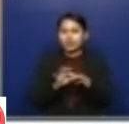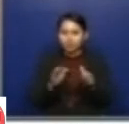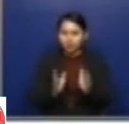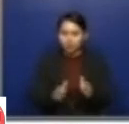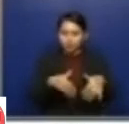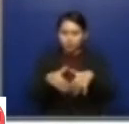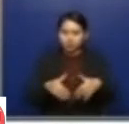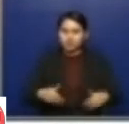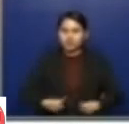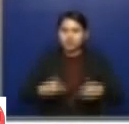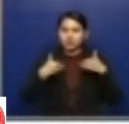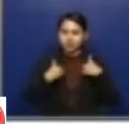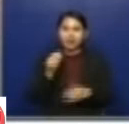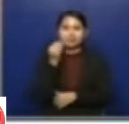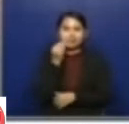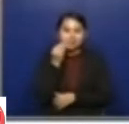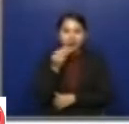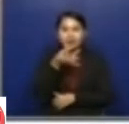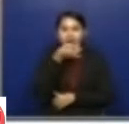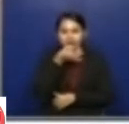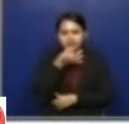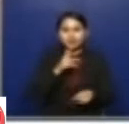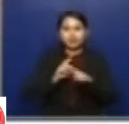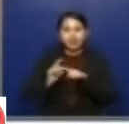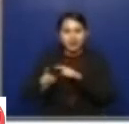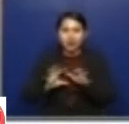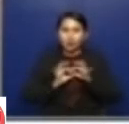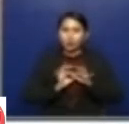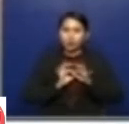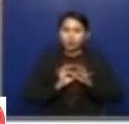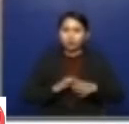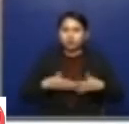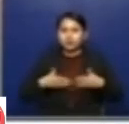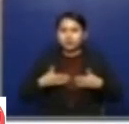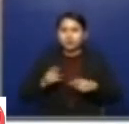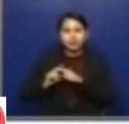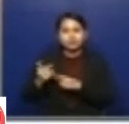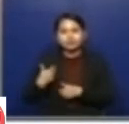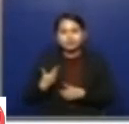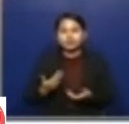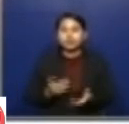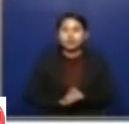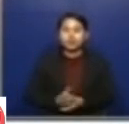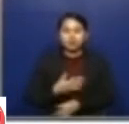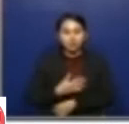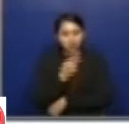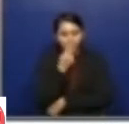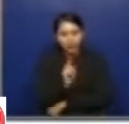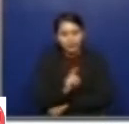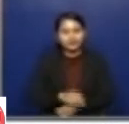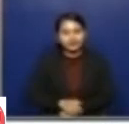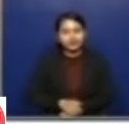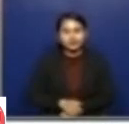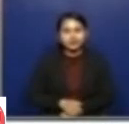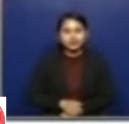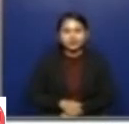ที่อยู่อาศัยต่อการประกอบอาชีพของตนซึ่งแต่ละสิ่งที่ผมเห็นมานั้นเห็นมากไปกว่านั้นก็คือการ